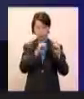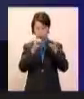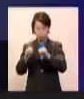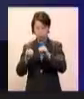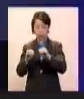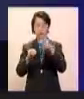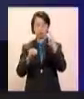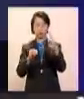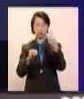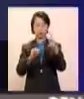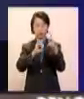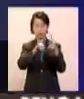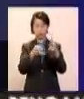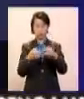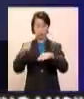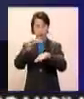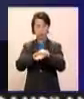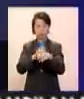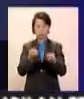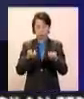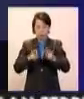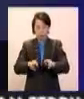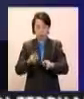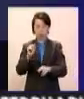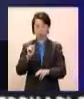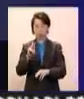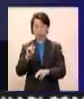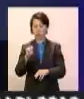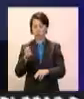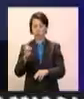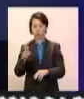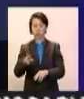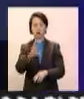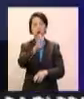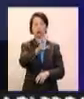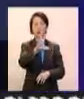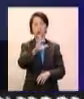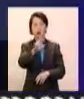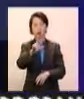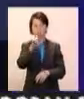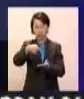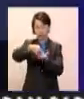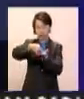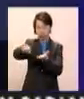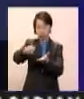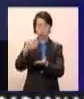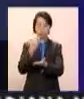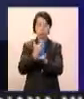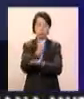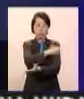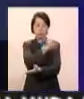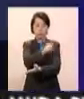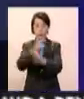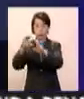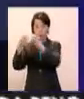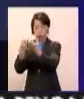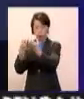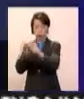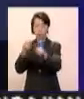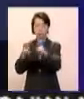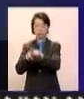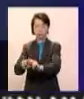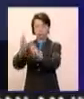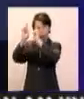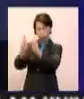bernilai RM12 juta ke atas kontrak Akhyar. Sebanyak RM75,000 perlu dibayar kepada bekas kelab pemain tersebut dan sebagai